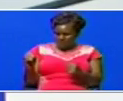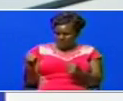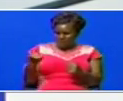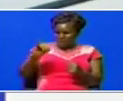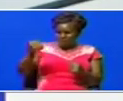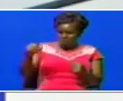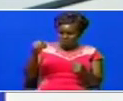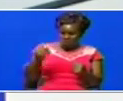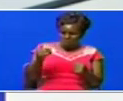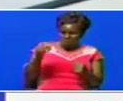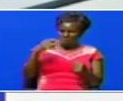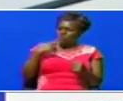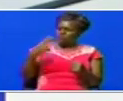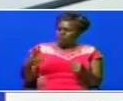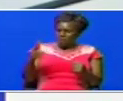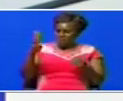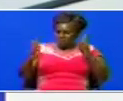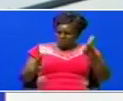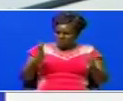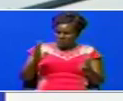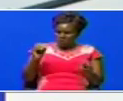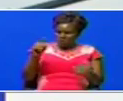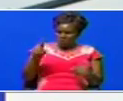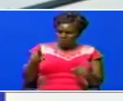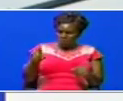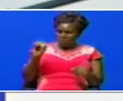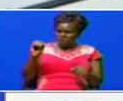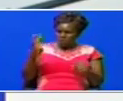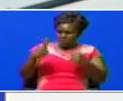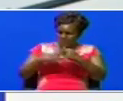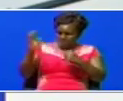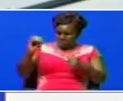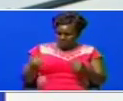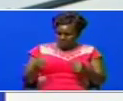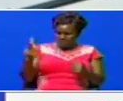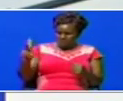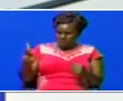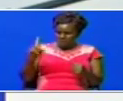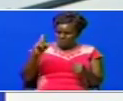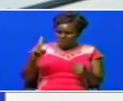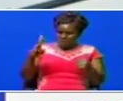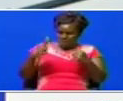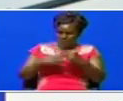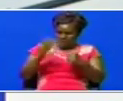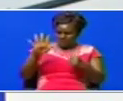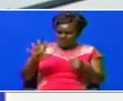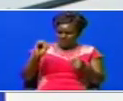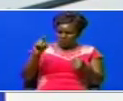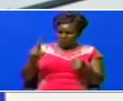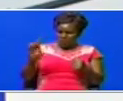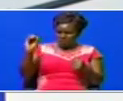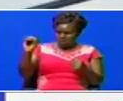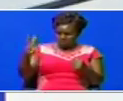Shakalaka Jirongo, 244, 0.09%. Japheth Kaluyu, 195,